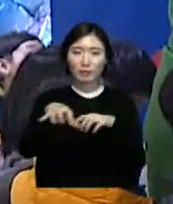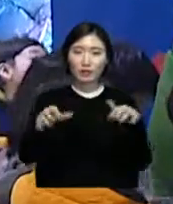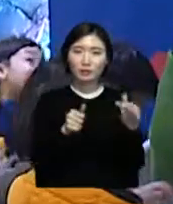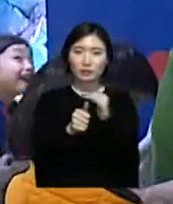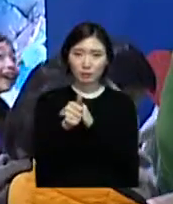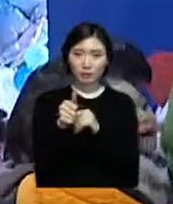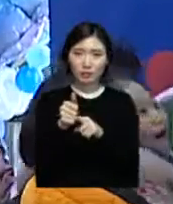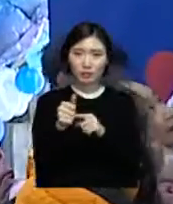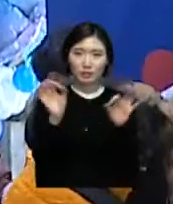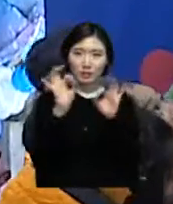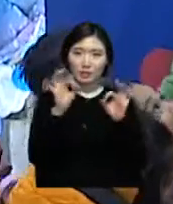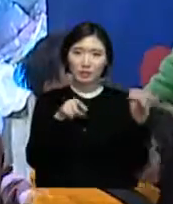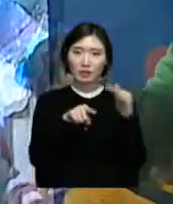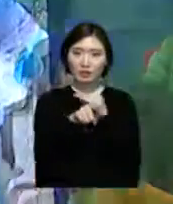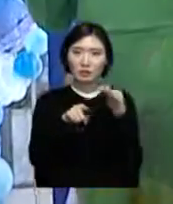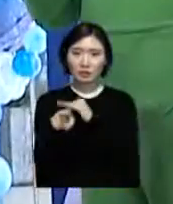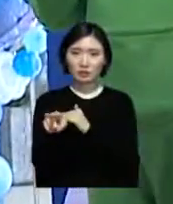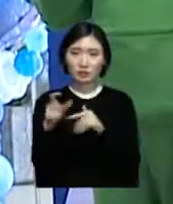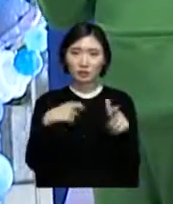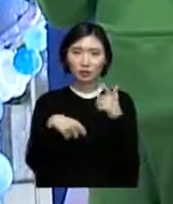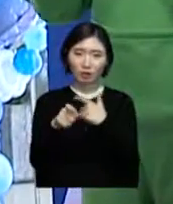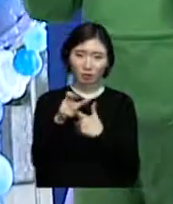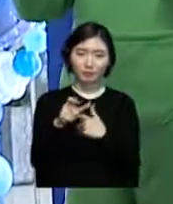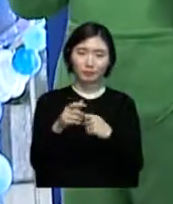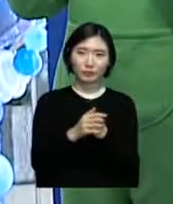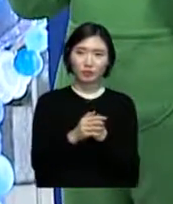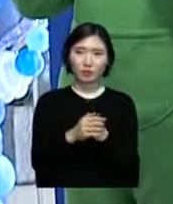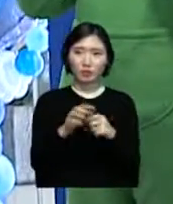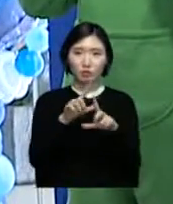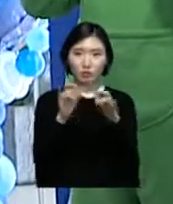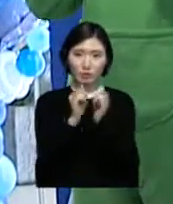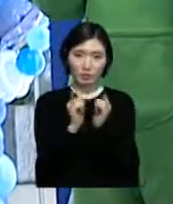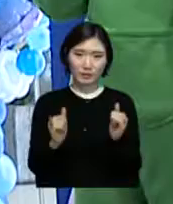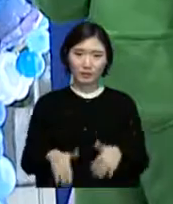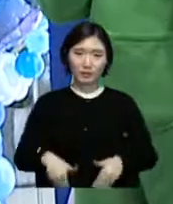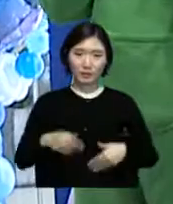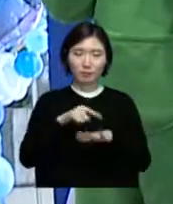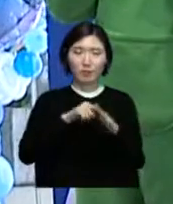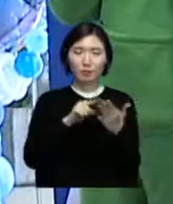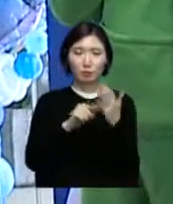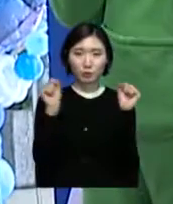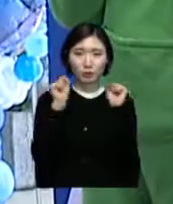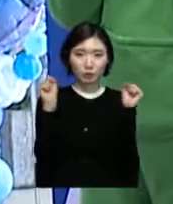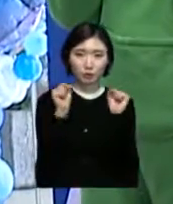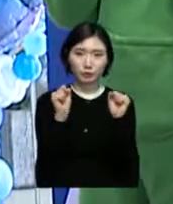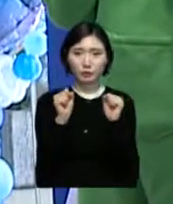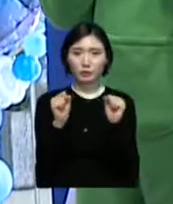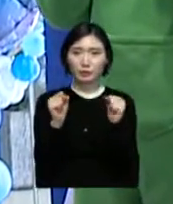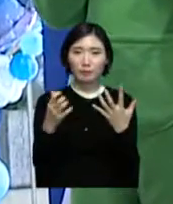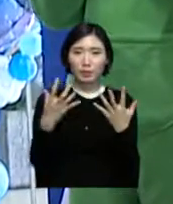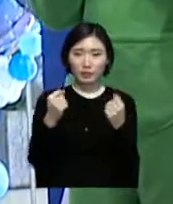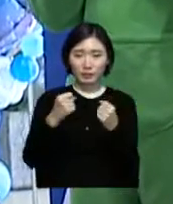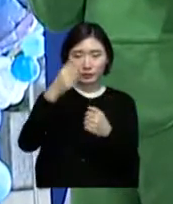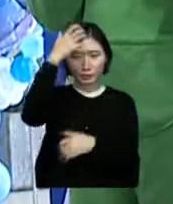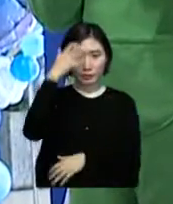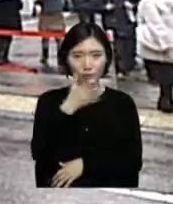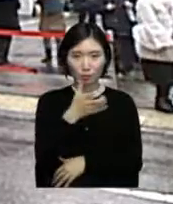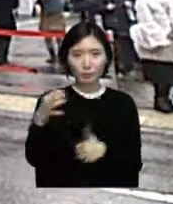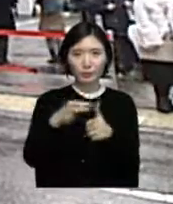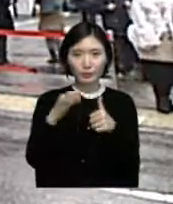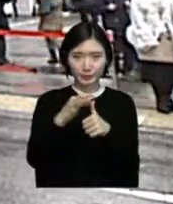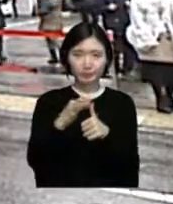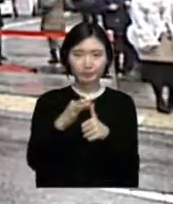찾아가는 일들을 더 활발하게 하고 있죠. 우리 국민들이 따뜻한 마음으로 이번 겨울에도 많은 모금을 성금해 주시라